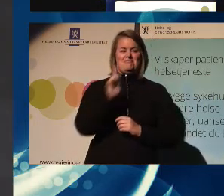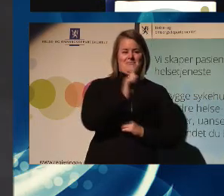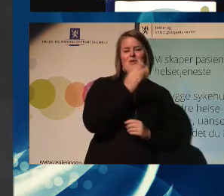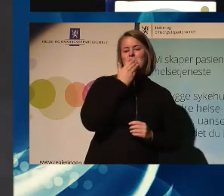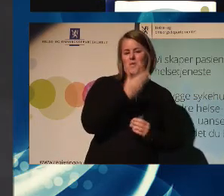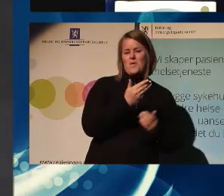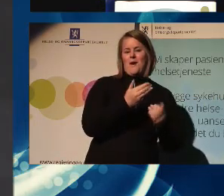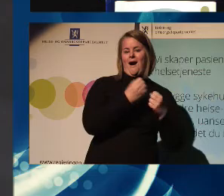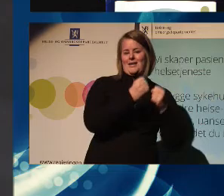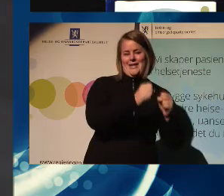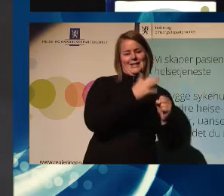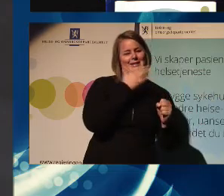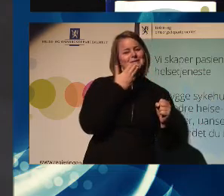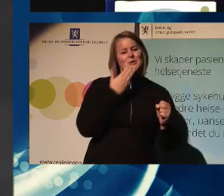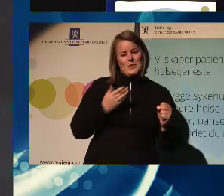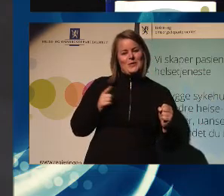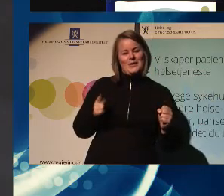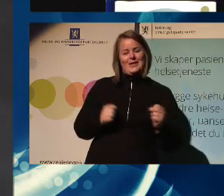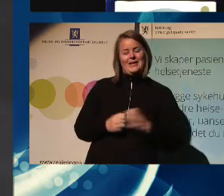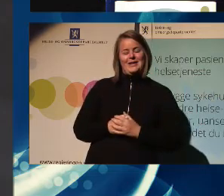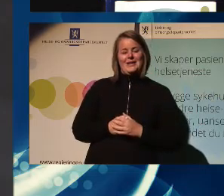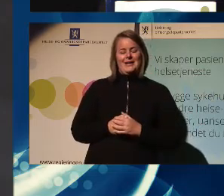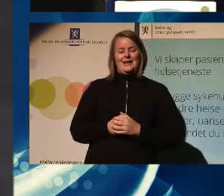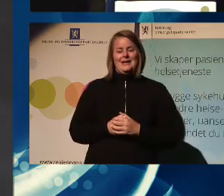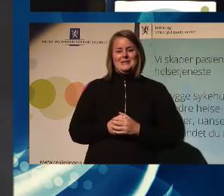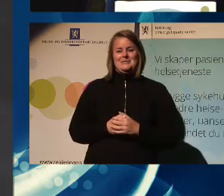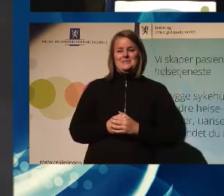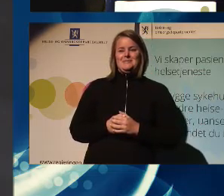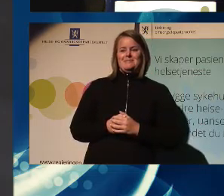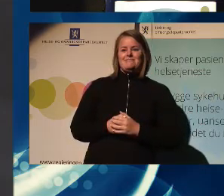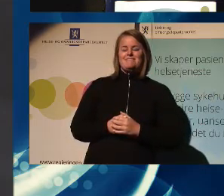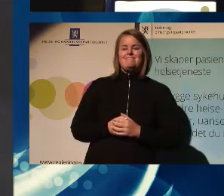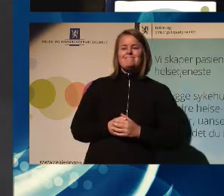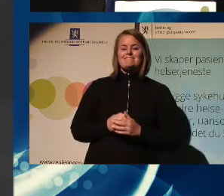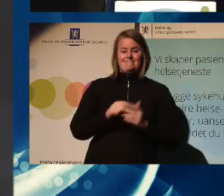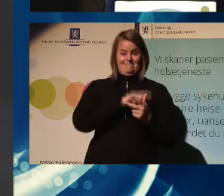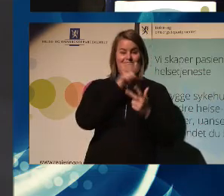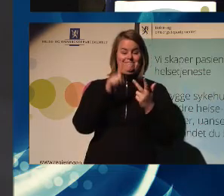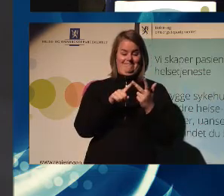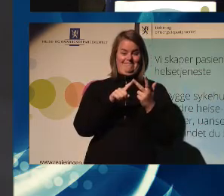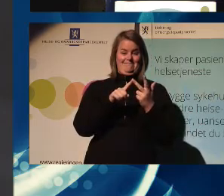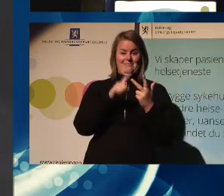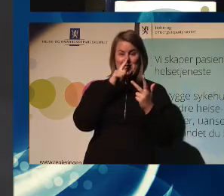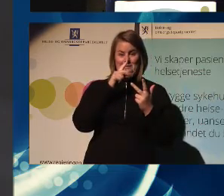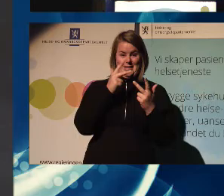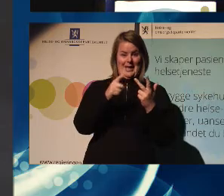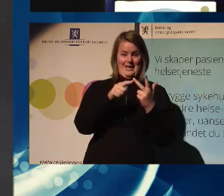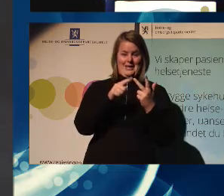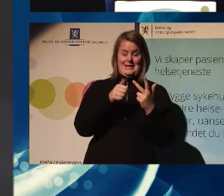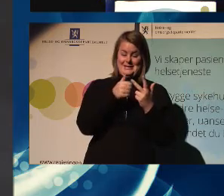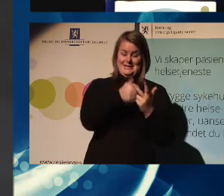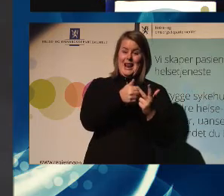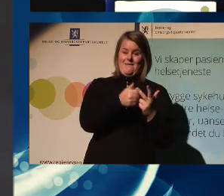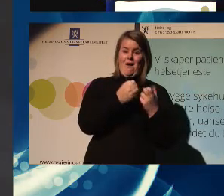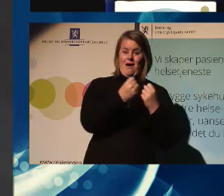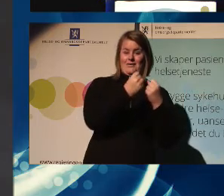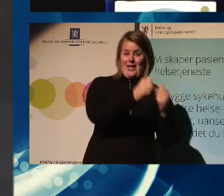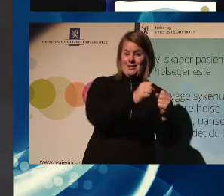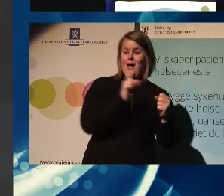trives veldig godt det her. Og da kommer vi over til kjernen nummer tre. Det jo selve aktiviteten. Det der vi skal ha ungdommen